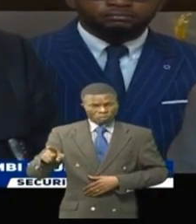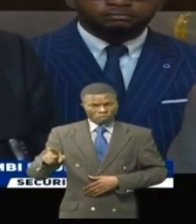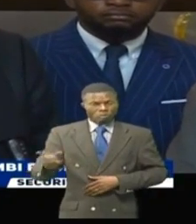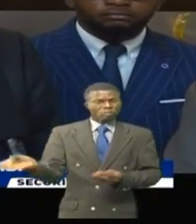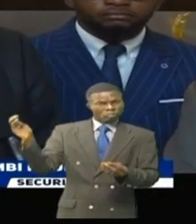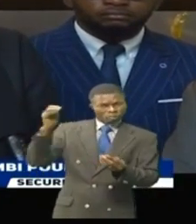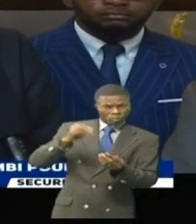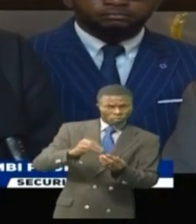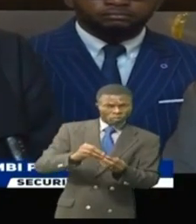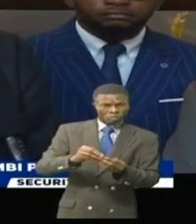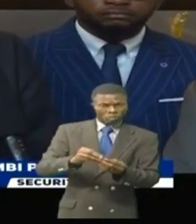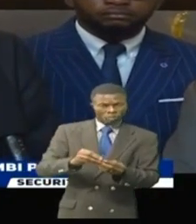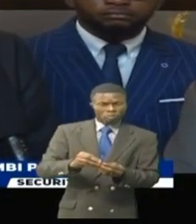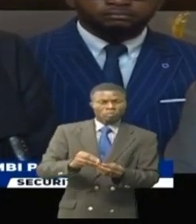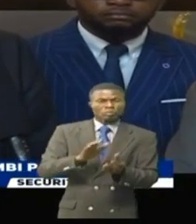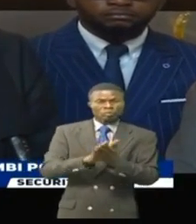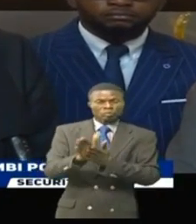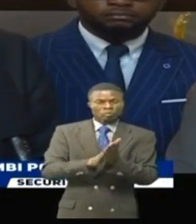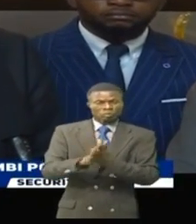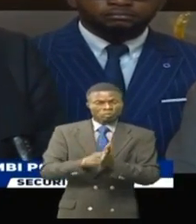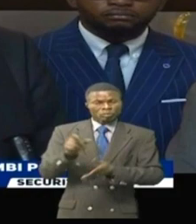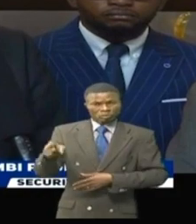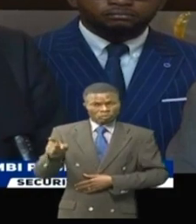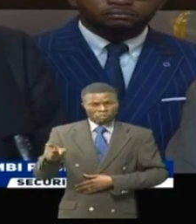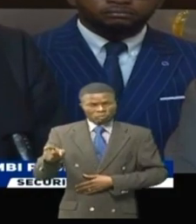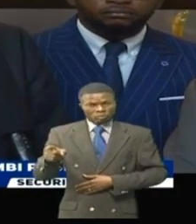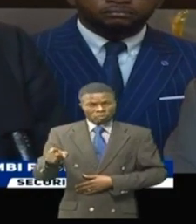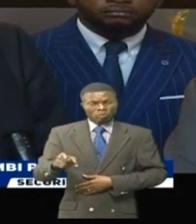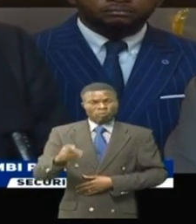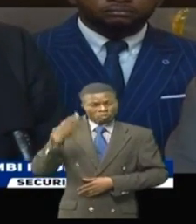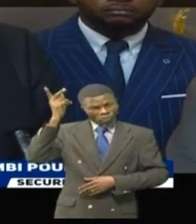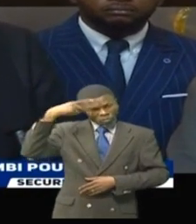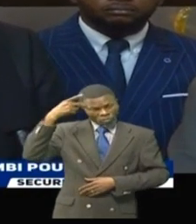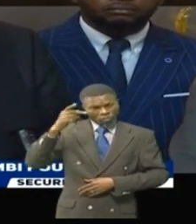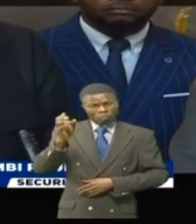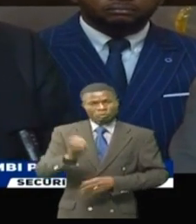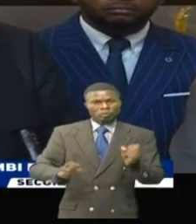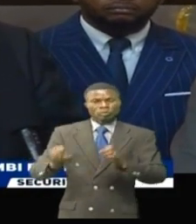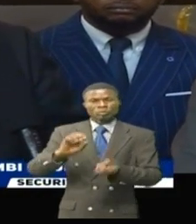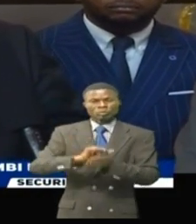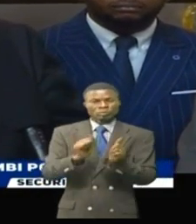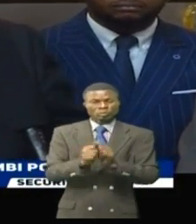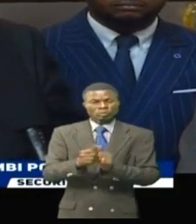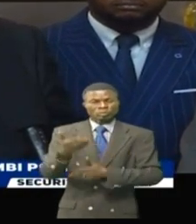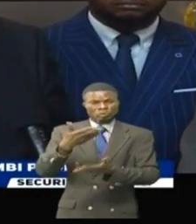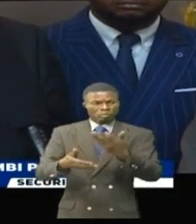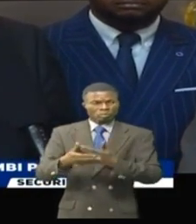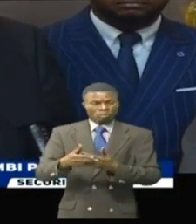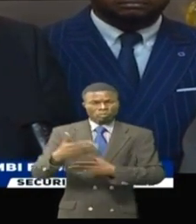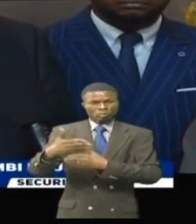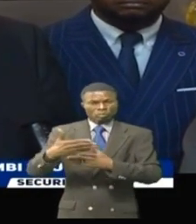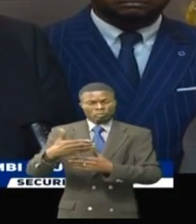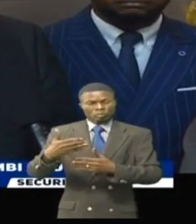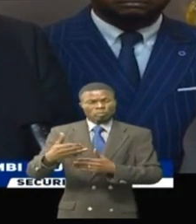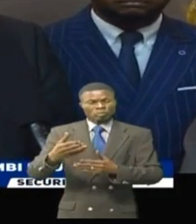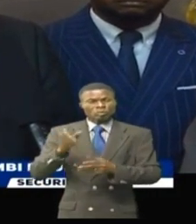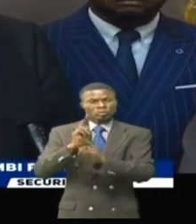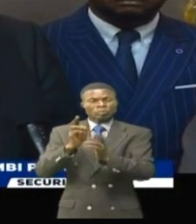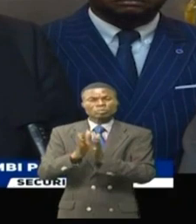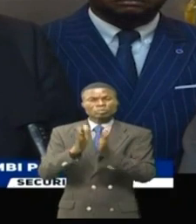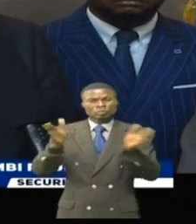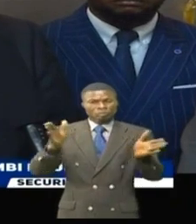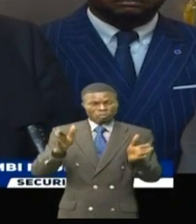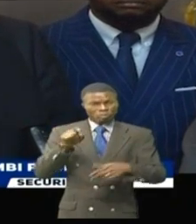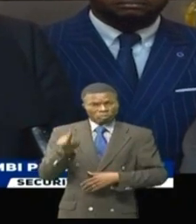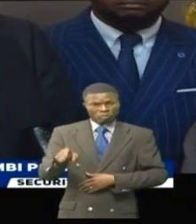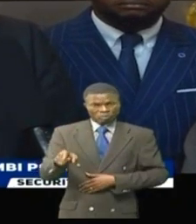intégrer dans les zones concernées par l'état de siège des politiques sectorielles de justice transitionnelle. Notre approche globale de justice